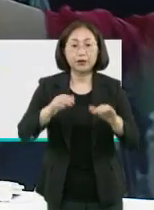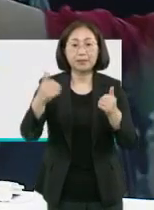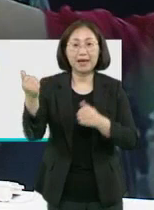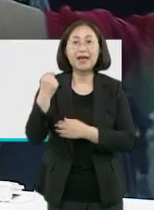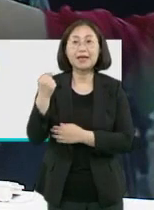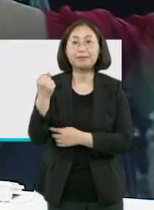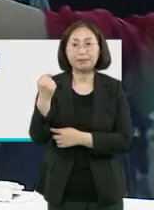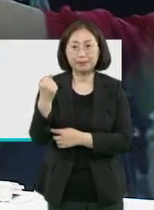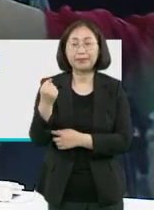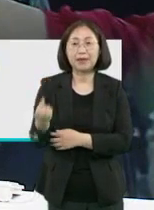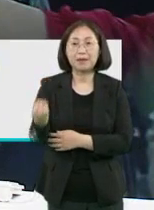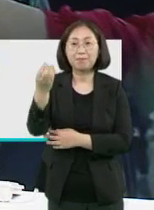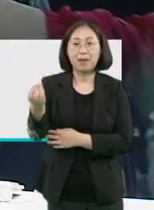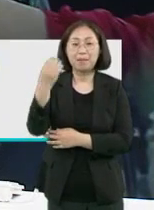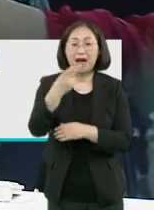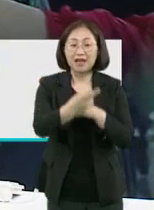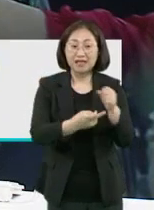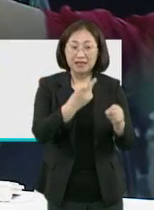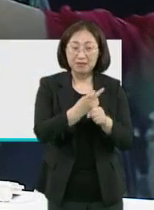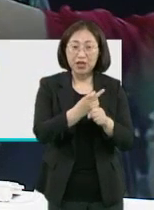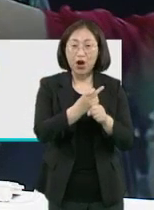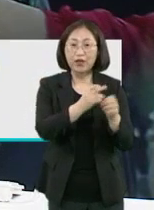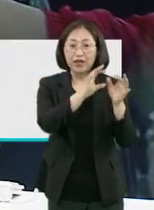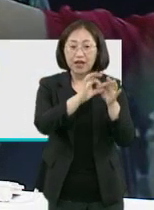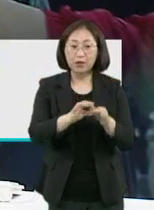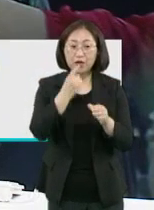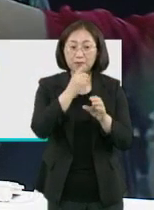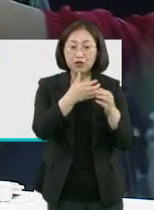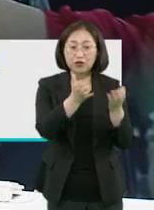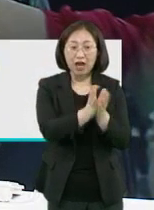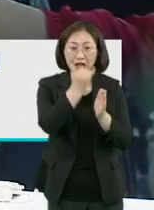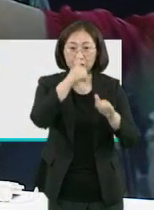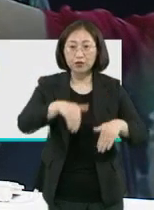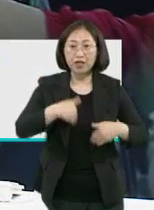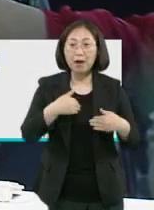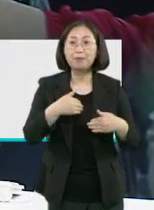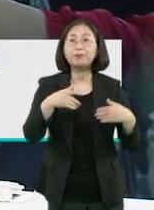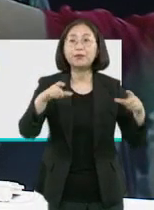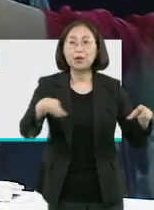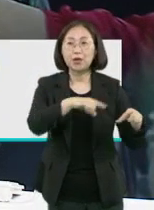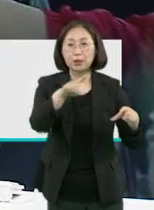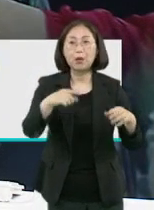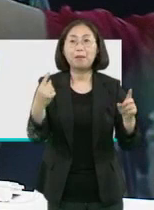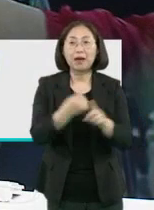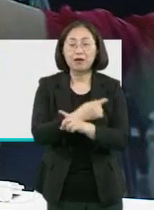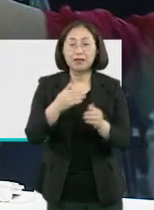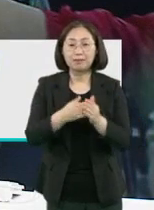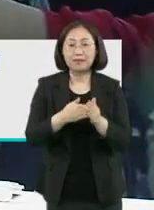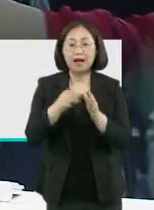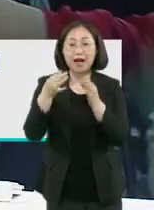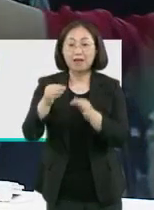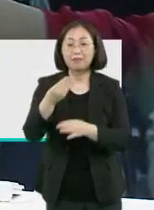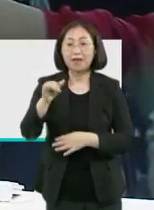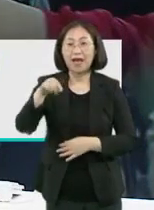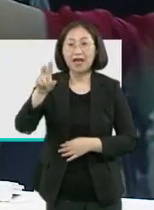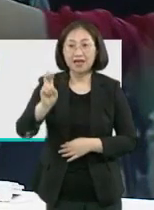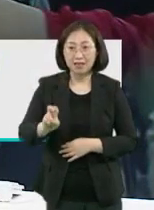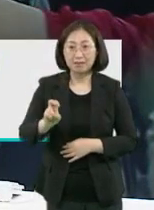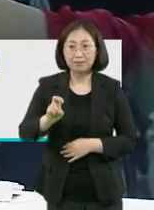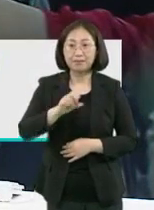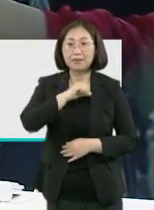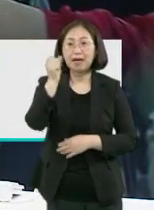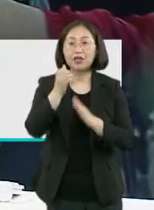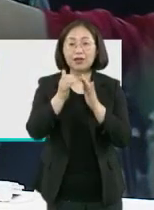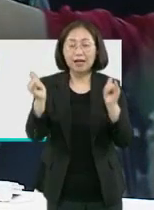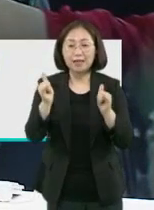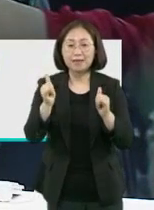국민의힘 열풍 속에 12년을 이어왔던 충남도의 민주당 지방정부도 바뀌었습니다. 김태흠 충남도지사